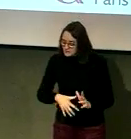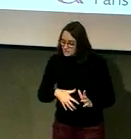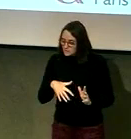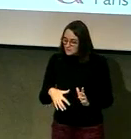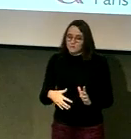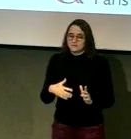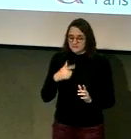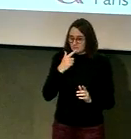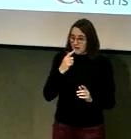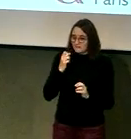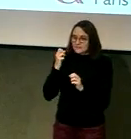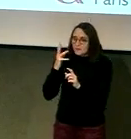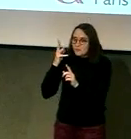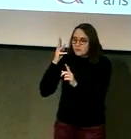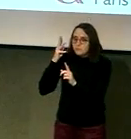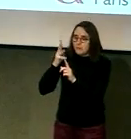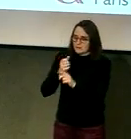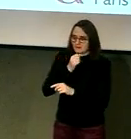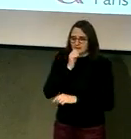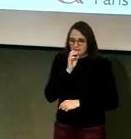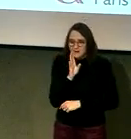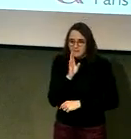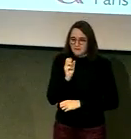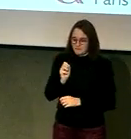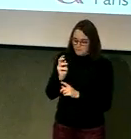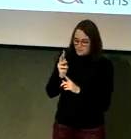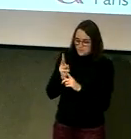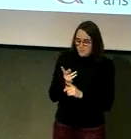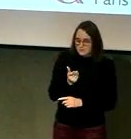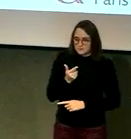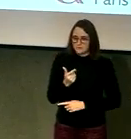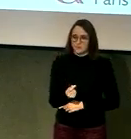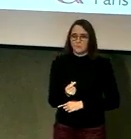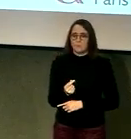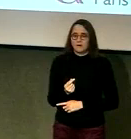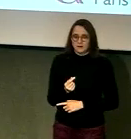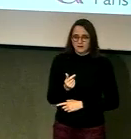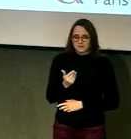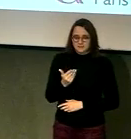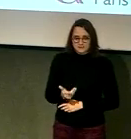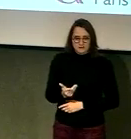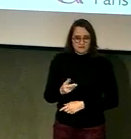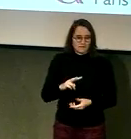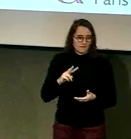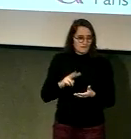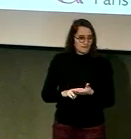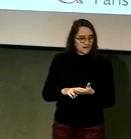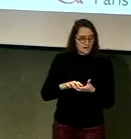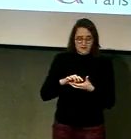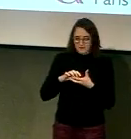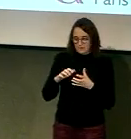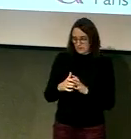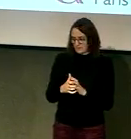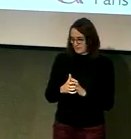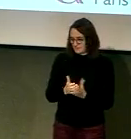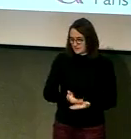d'un projet parental, d'un projet de couple, et c'est très compliqué avec ces femmes. Alors